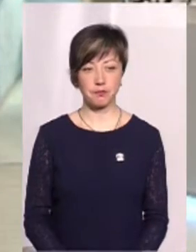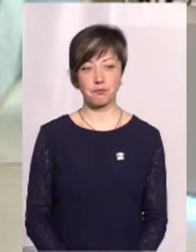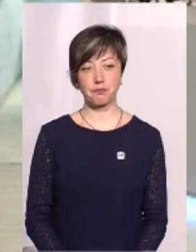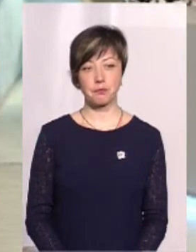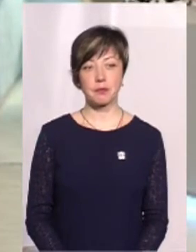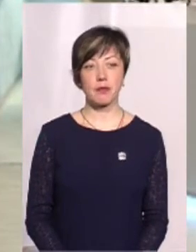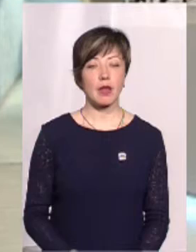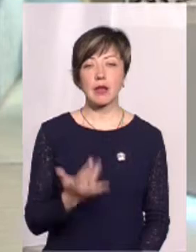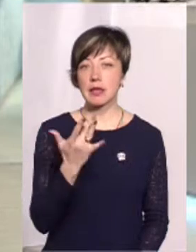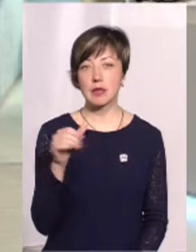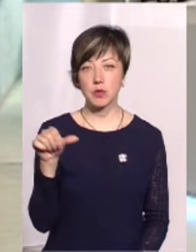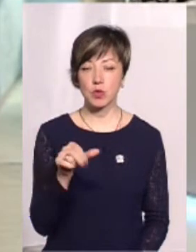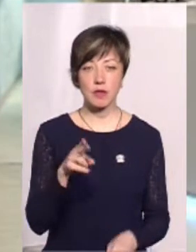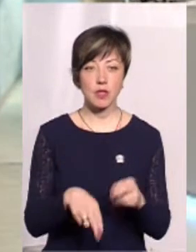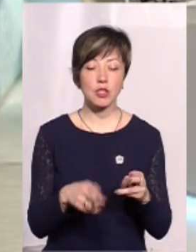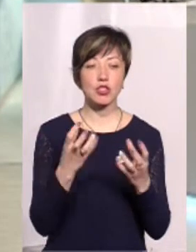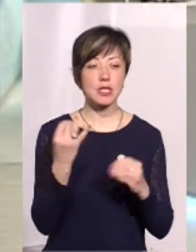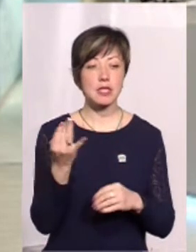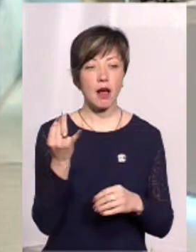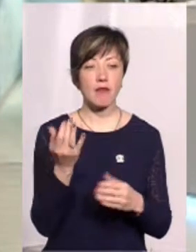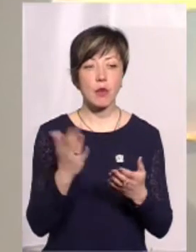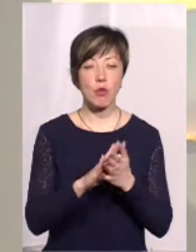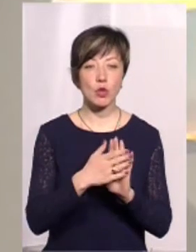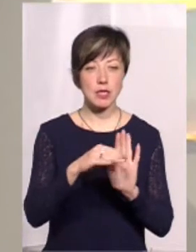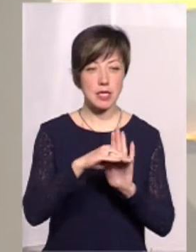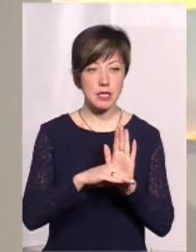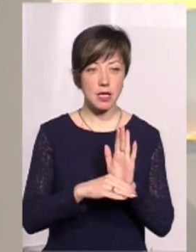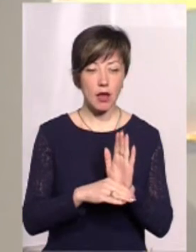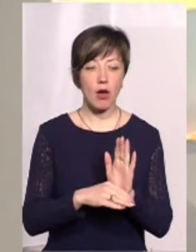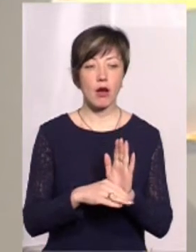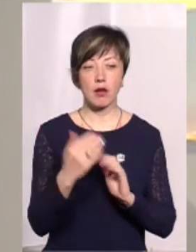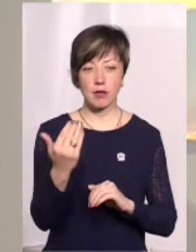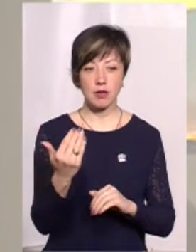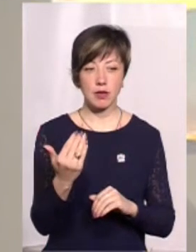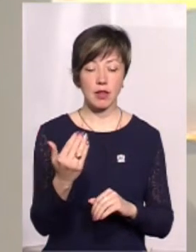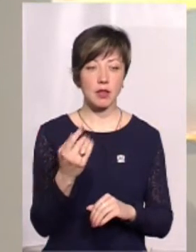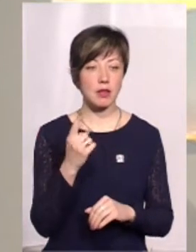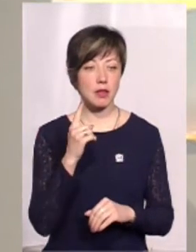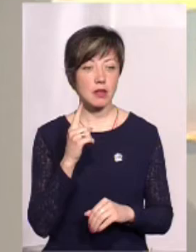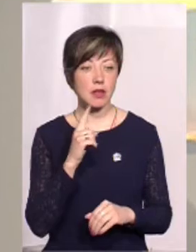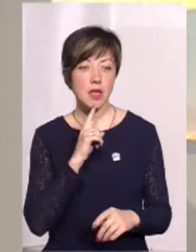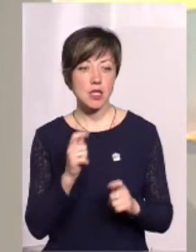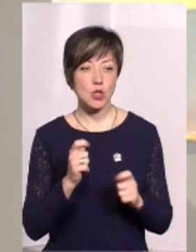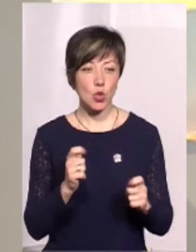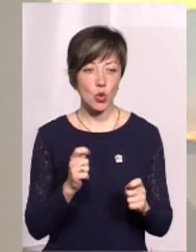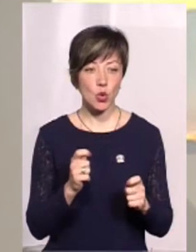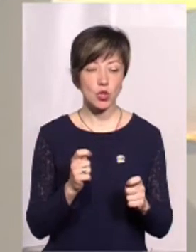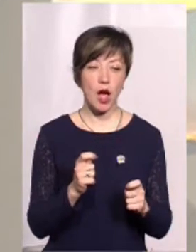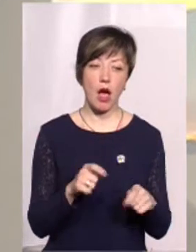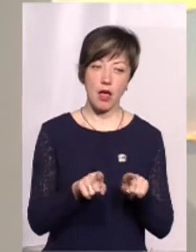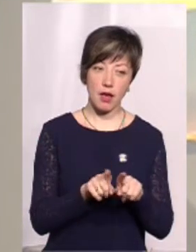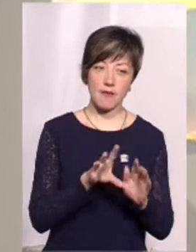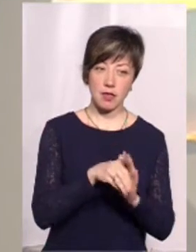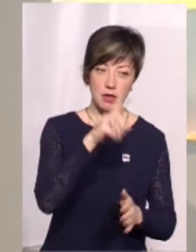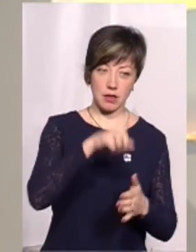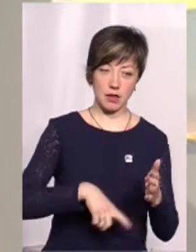закон. Лічені хвилини до завершення. Олеже, ще цікаво, які позиції от у програмі вас насторожили, а які